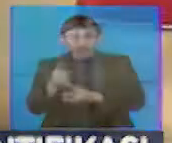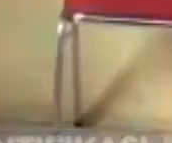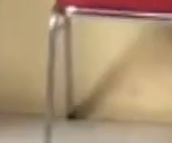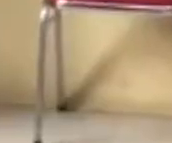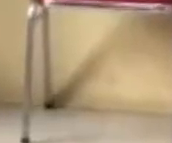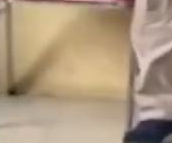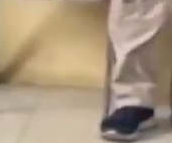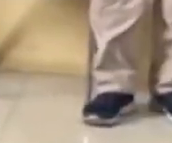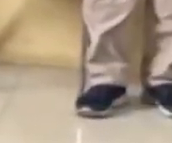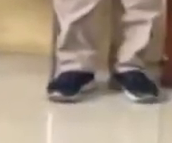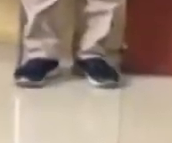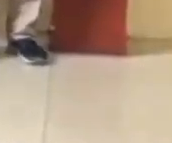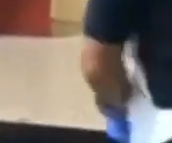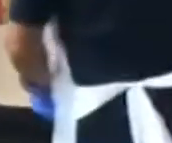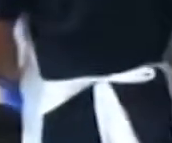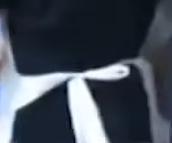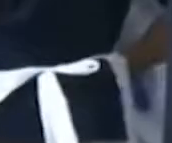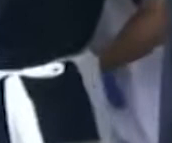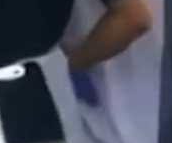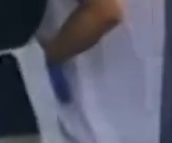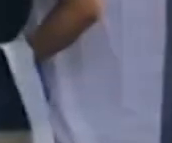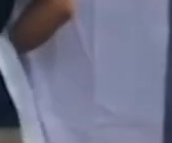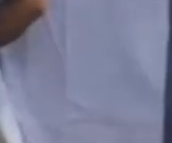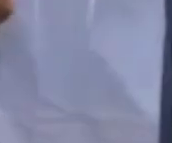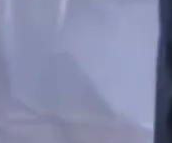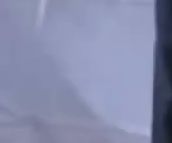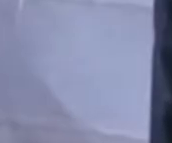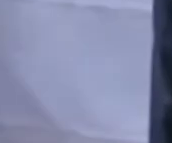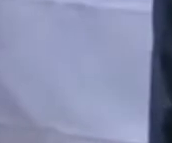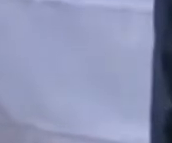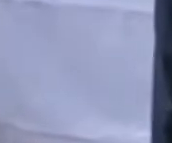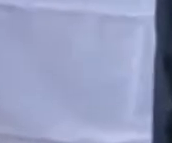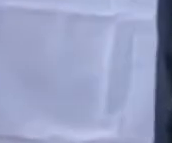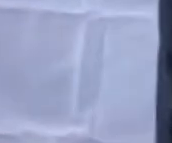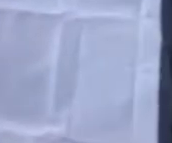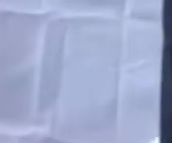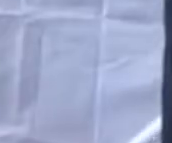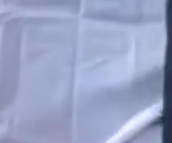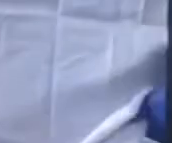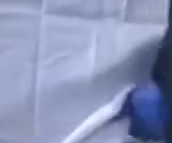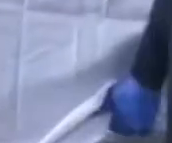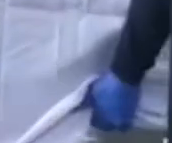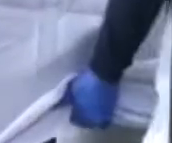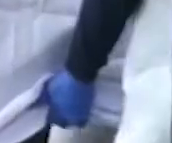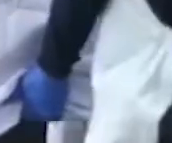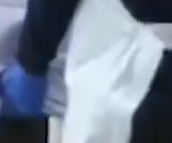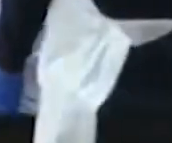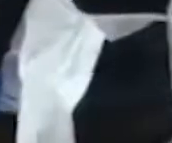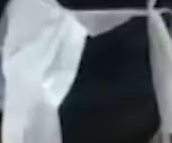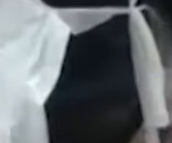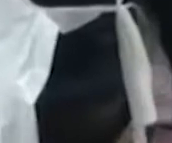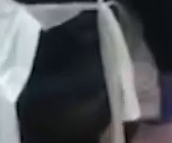Sakit Polri, Jakarta Timur. Jenazah Kapten Afwan berhasil teridentifikasi oleh tim DVI Polri pada Jumat